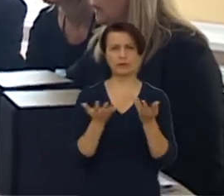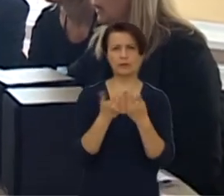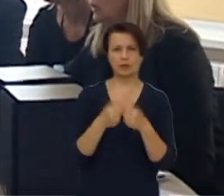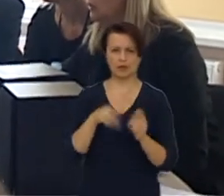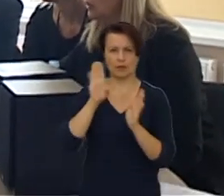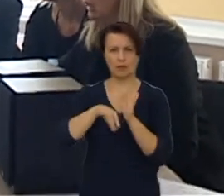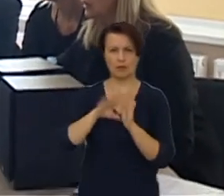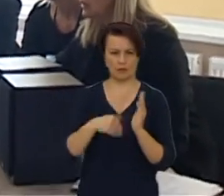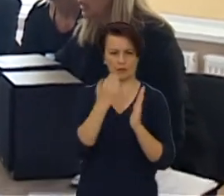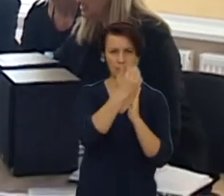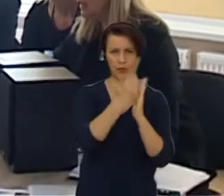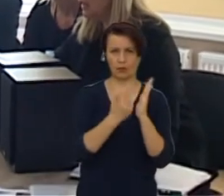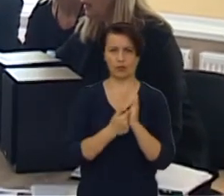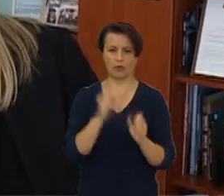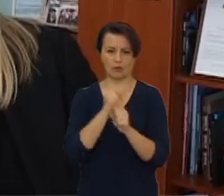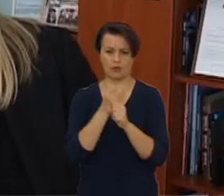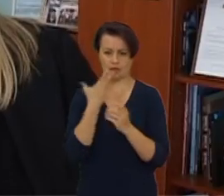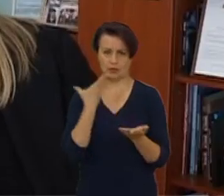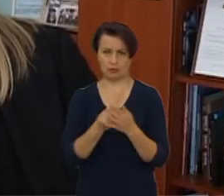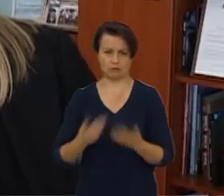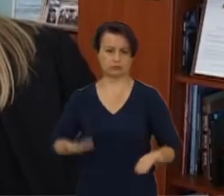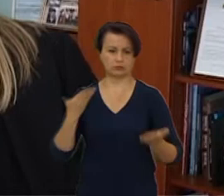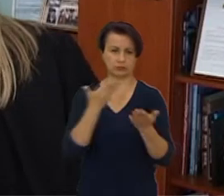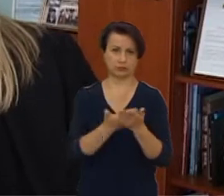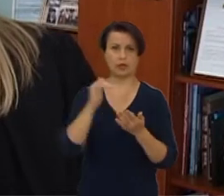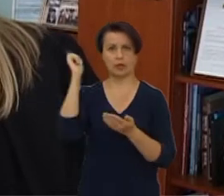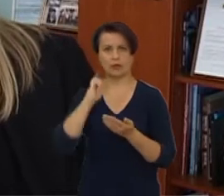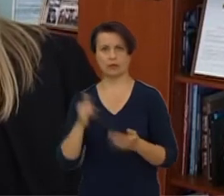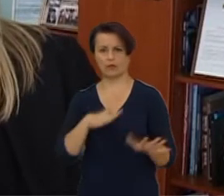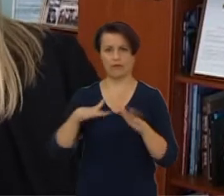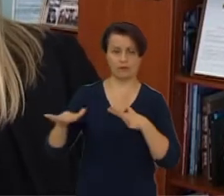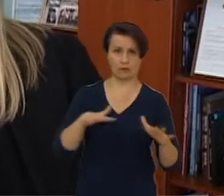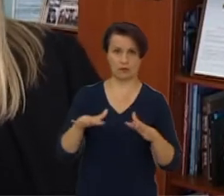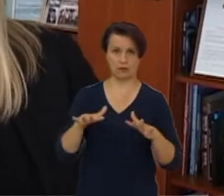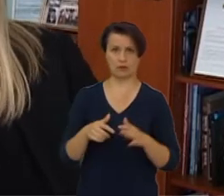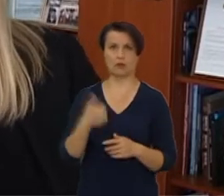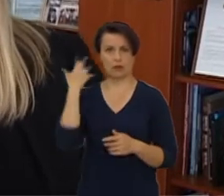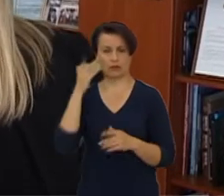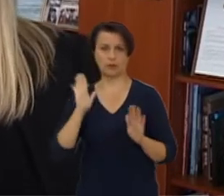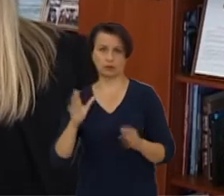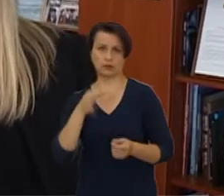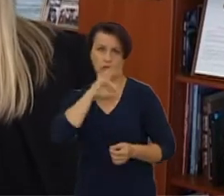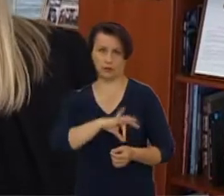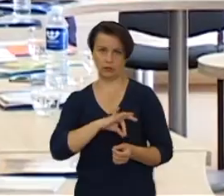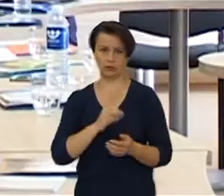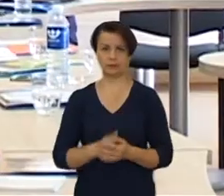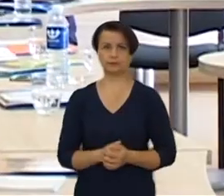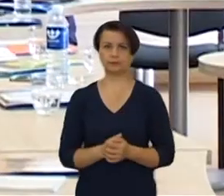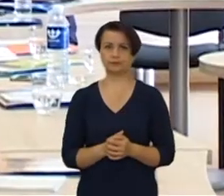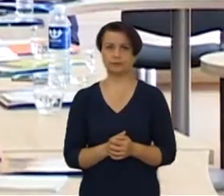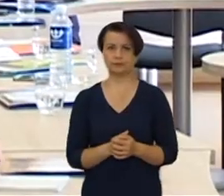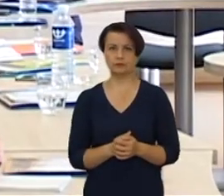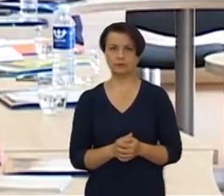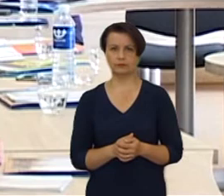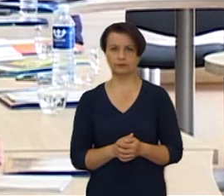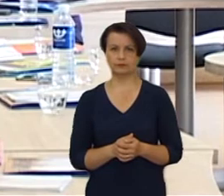minimaliomis priemonėmis, elementariom programom pasidaryti savo pristatymą, įmonės veiklos pristatymą. Manau, kad tai